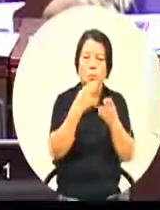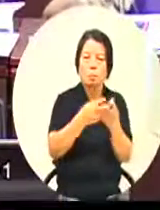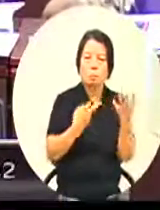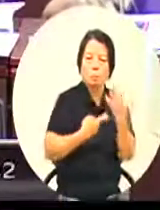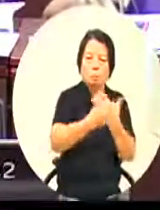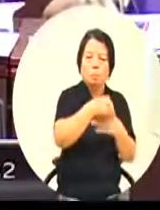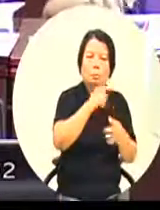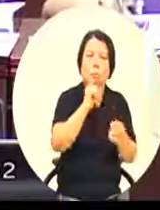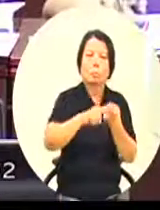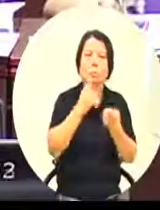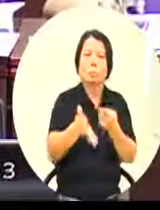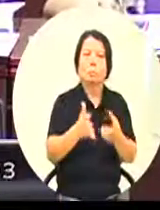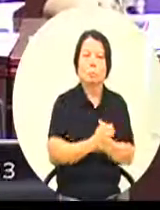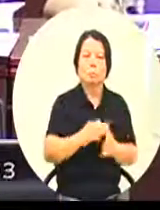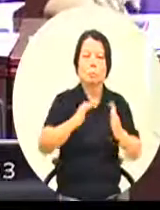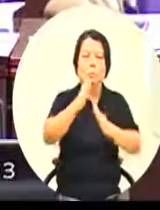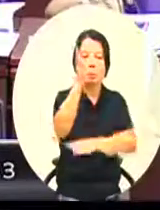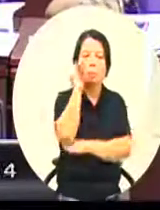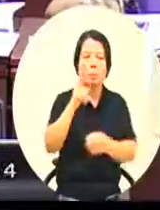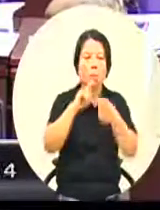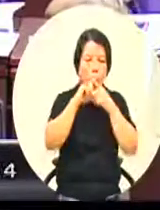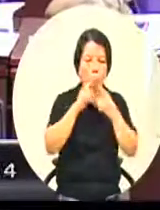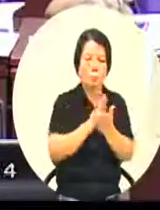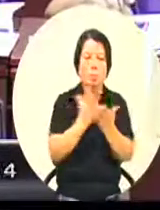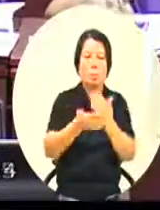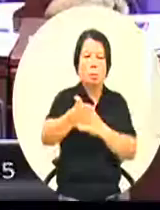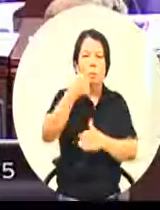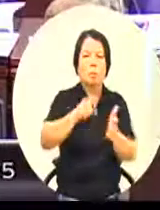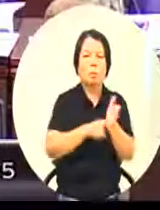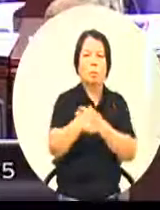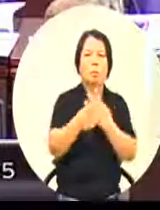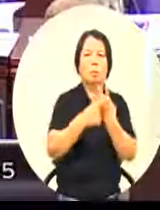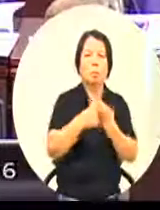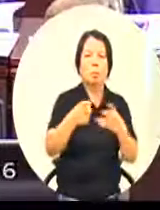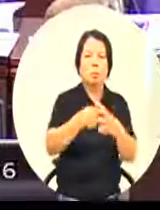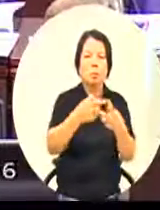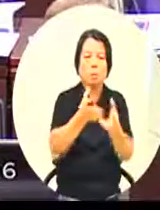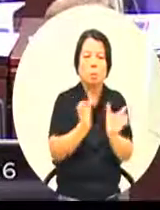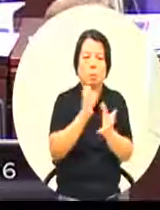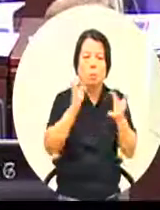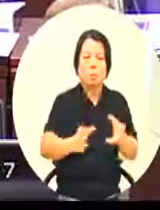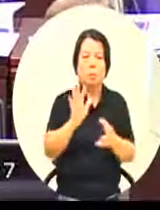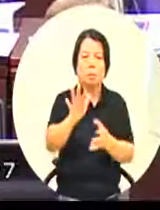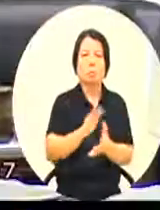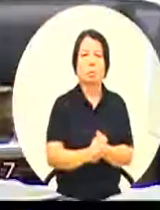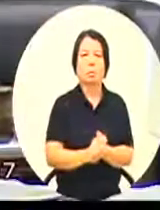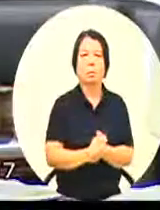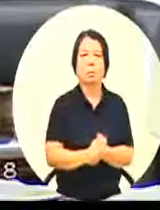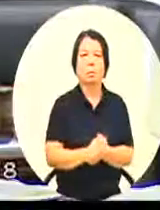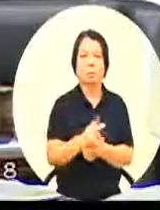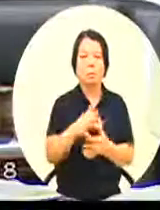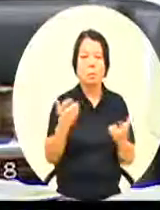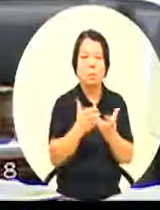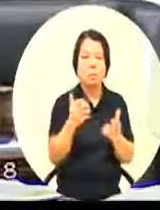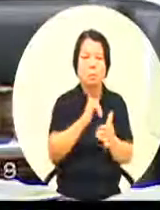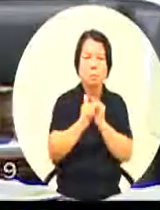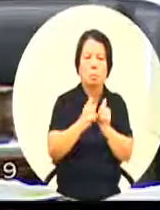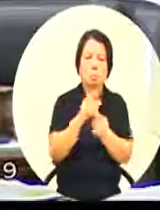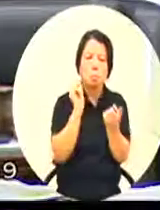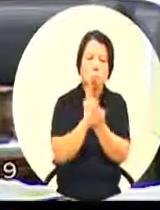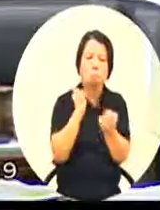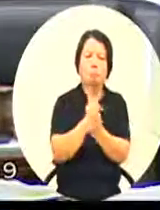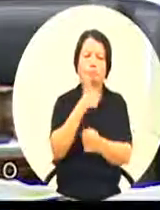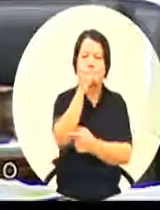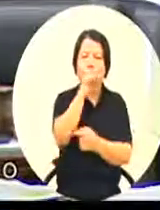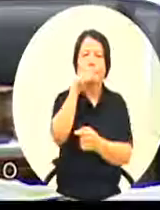对的？我们市政府是由秘书长请了一个专业小组在处理这个问题。 那现在还有一个问题也是民众常遇到的问题了、嗯。那